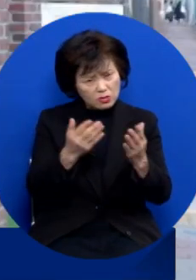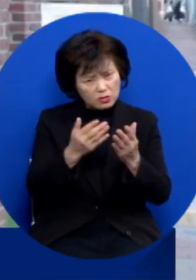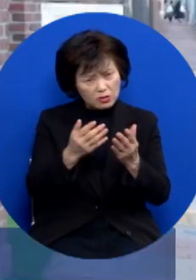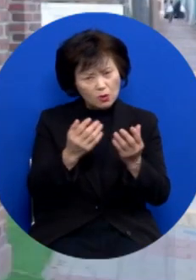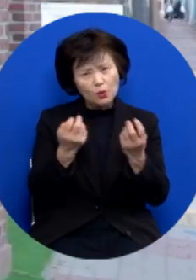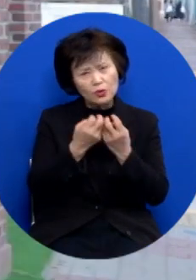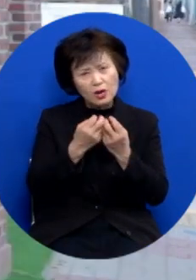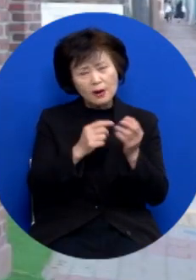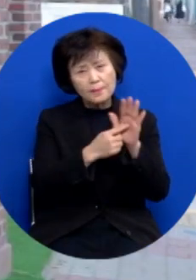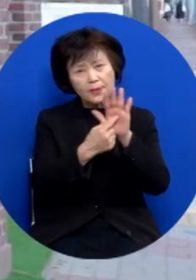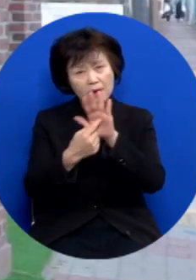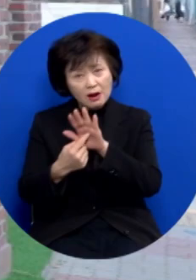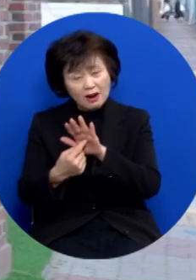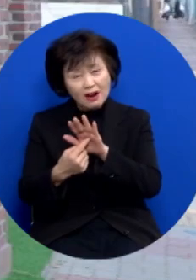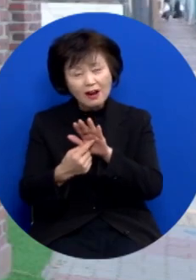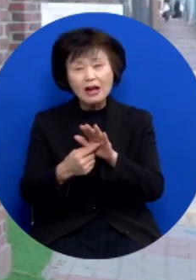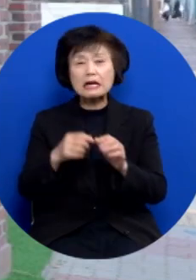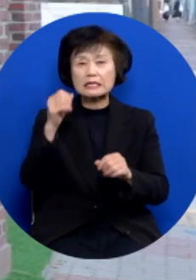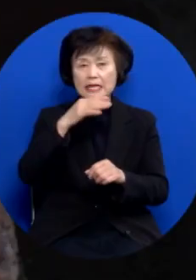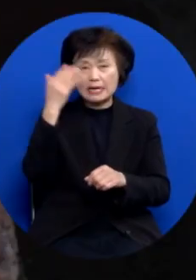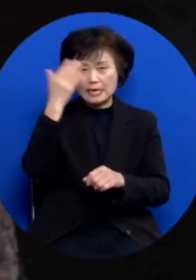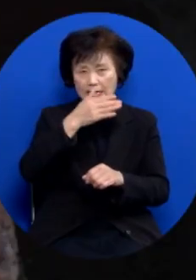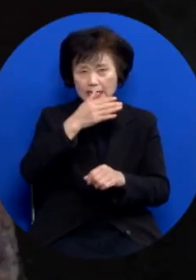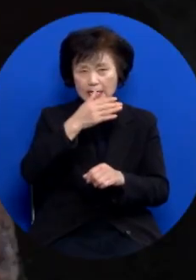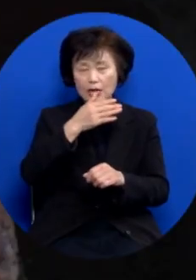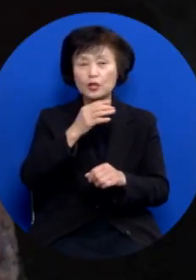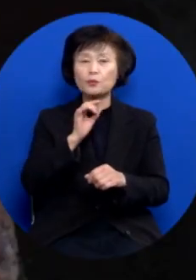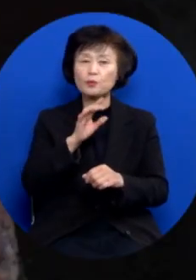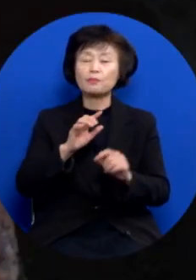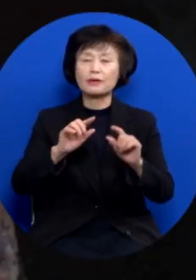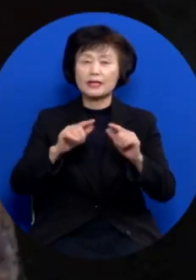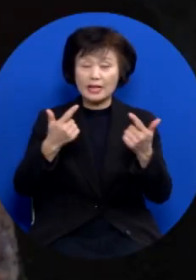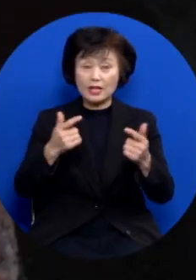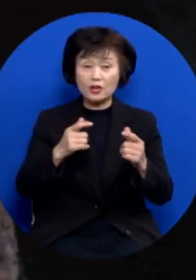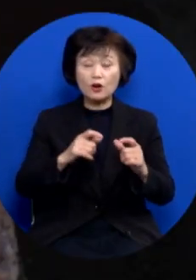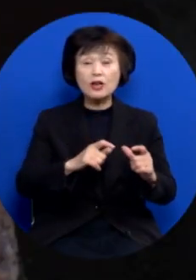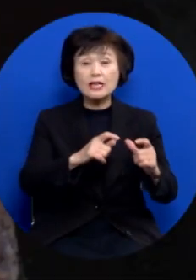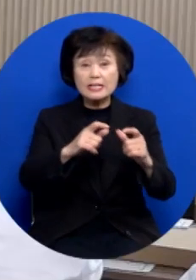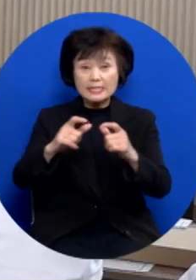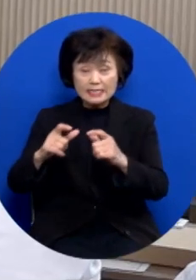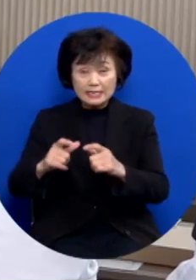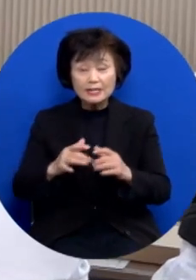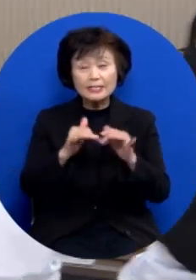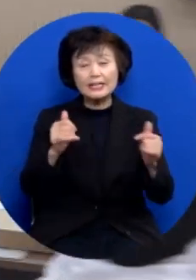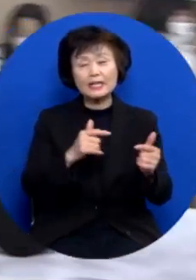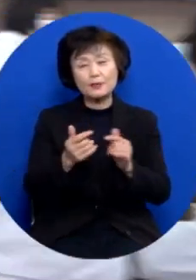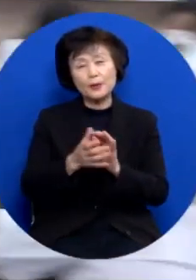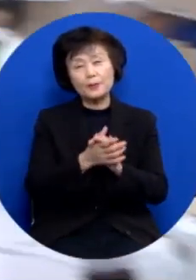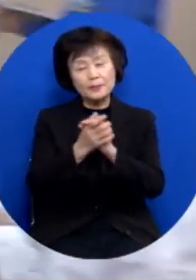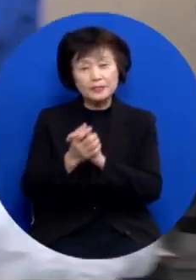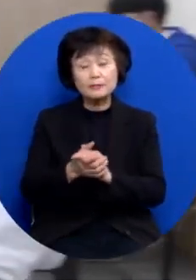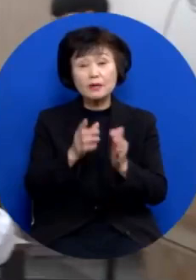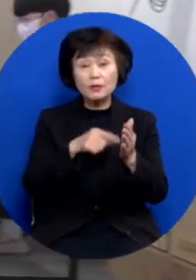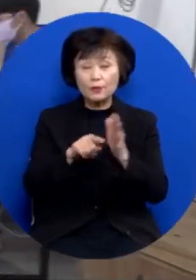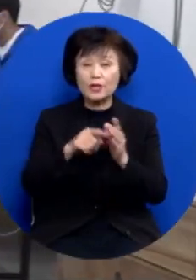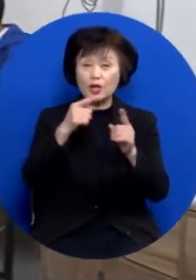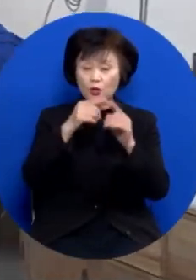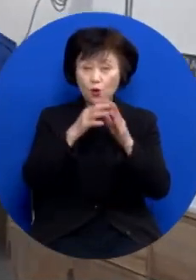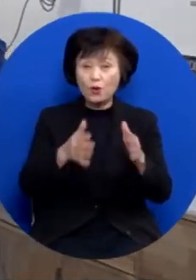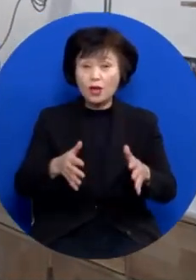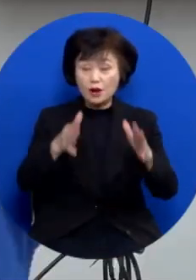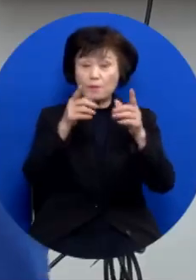했고 단순한 환경 정화를 넘어 교회는 지역가도 더욱 밀착하기 위해 교회 건물 1층을 개방했습니다